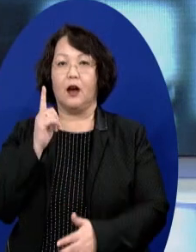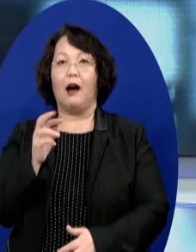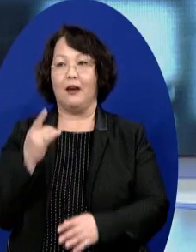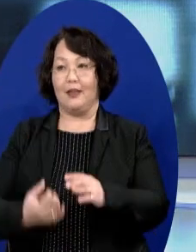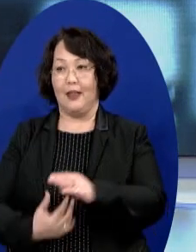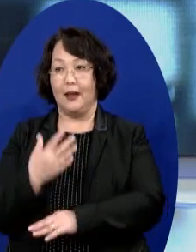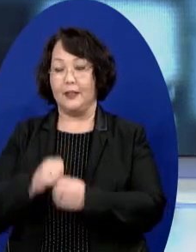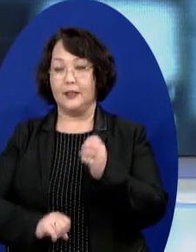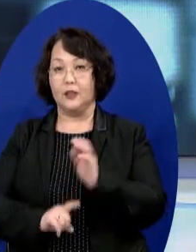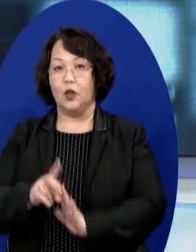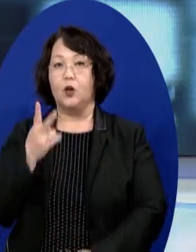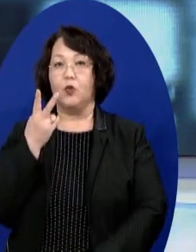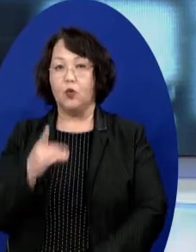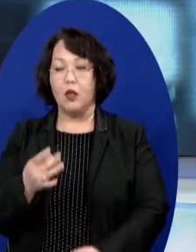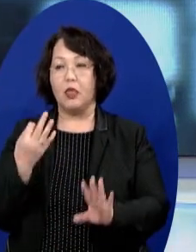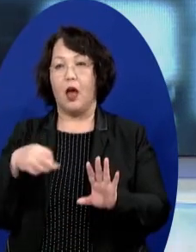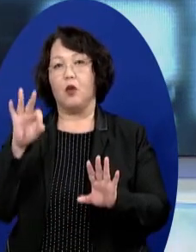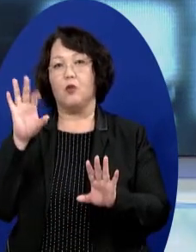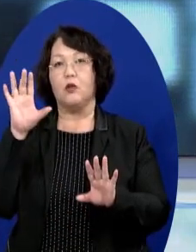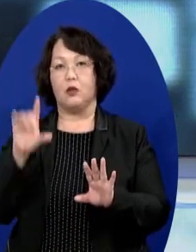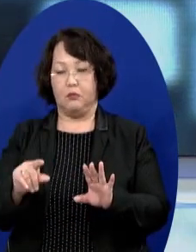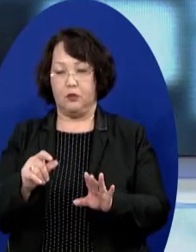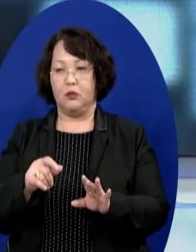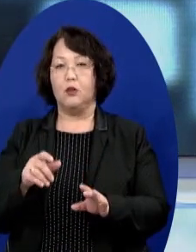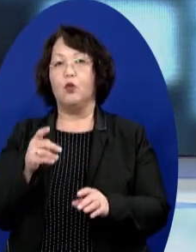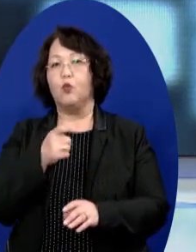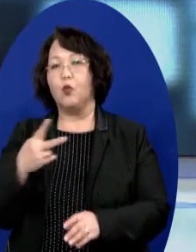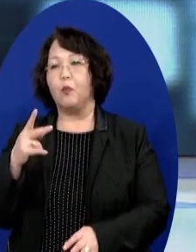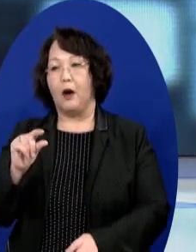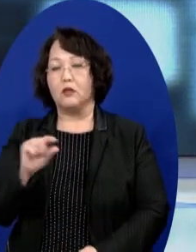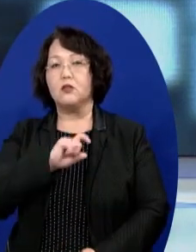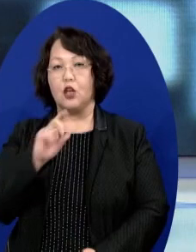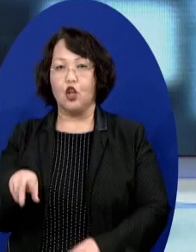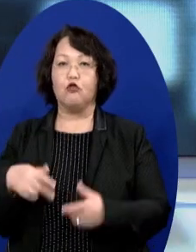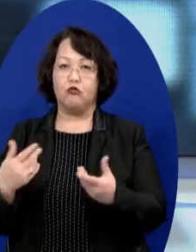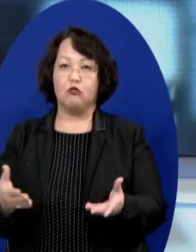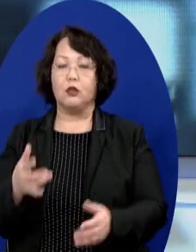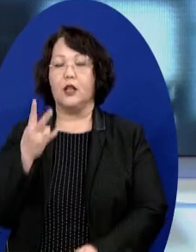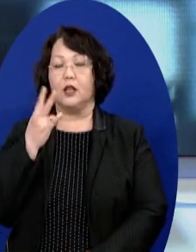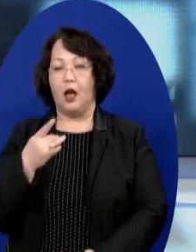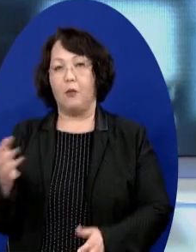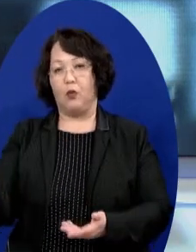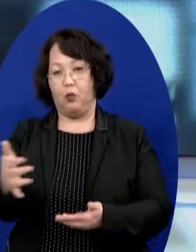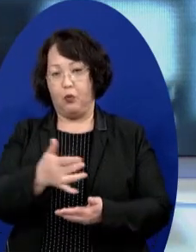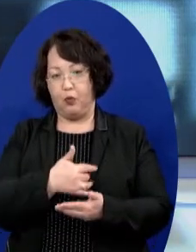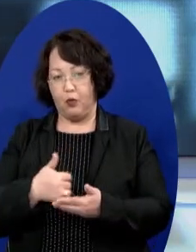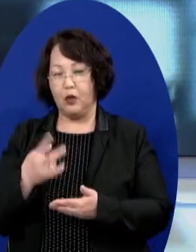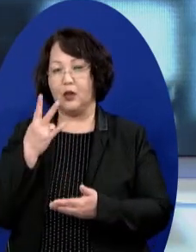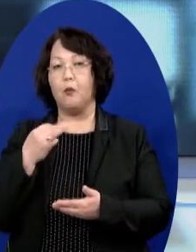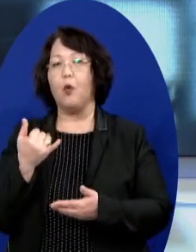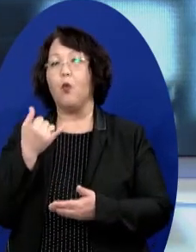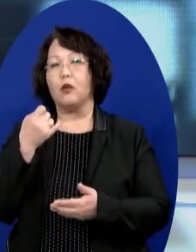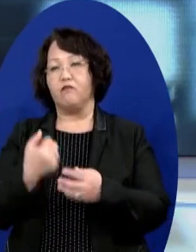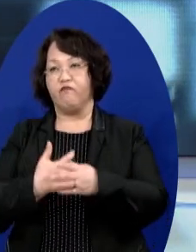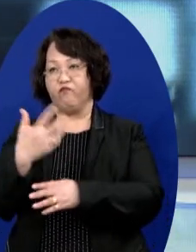тариалалд эхлэхэд үрийг нь 80% хөнгөлөлтөй олгож баг хүүтэй зээлд хамруулах болно. Намар ургацсан хурааж авахд тон тутамд нь 100 мянган төгрөг өгөхөр болсон. За